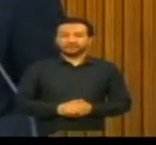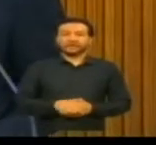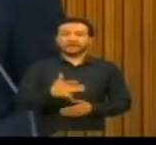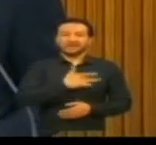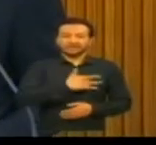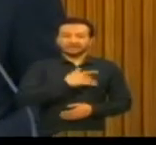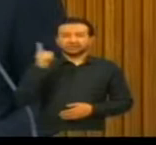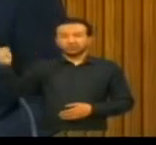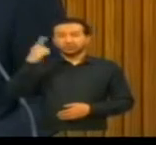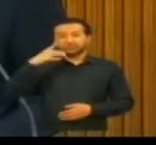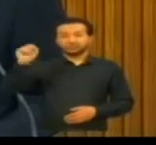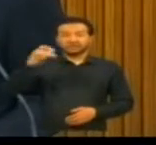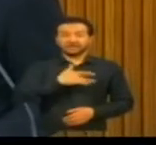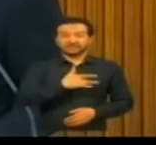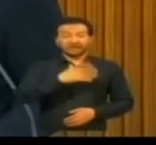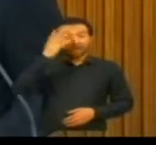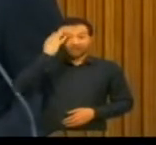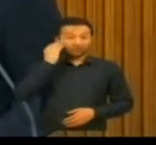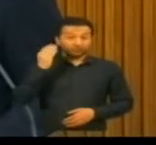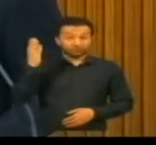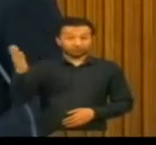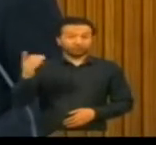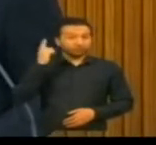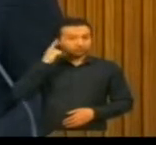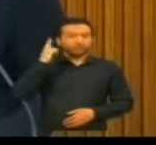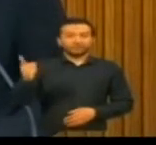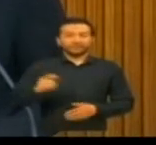acısını acaba iktidar sahipleri yüreklerinde duydular mı?